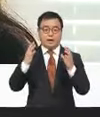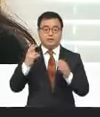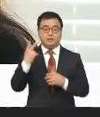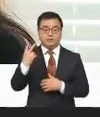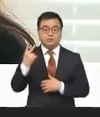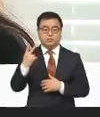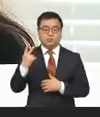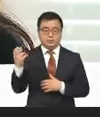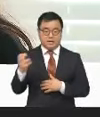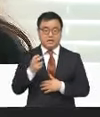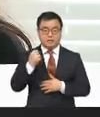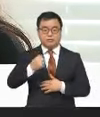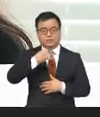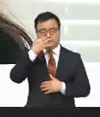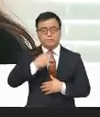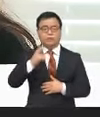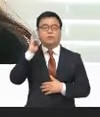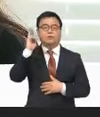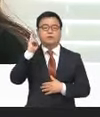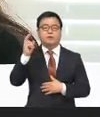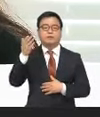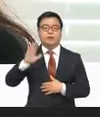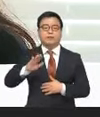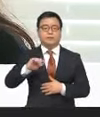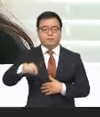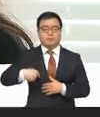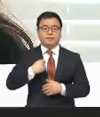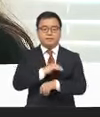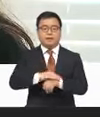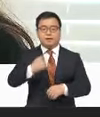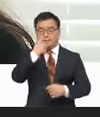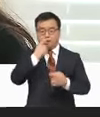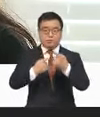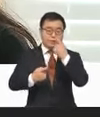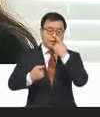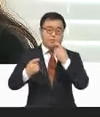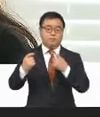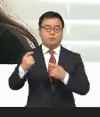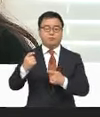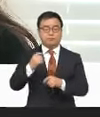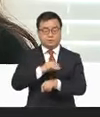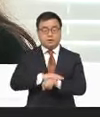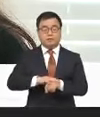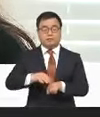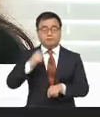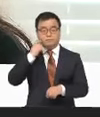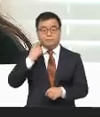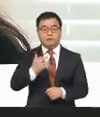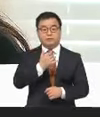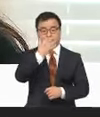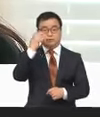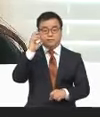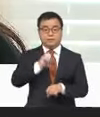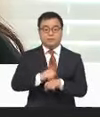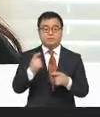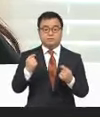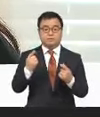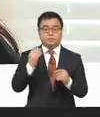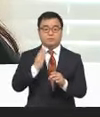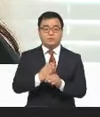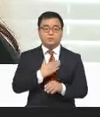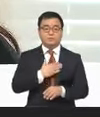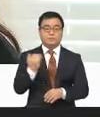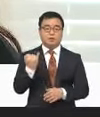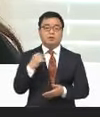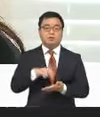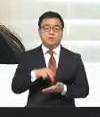힘들 것 같은데도 자신이 잘 배우고 다니면서 참 아름답게 자라고 있는 것 같아요. 진짜 여자로서 볼